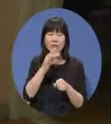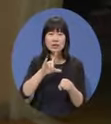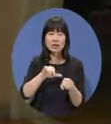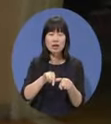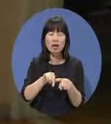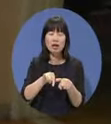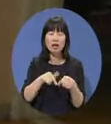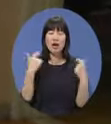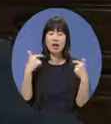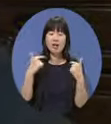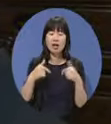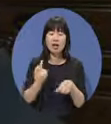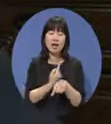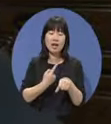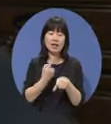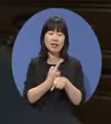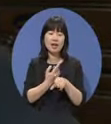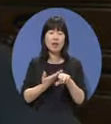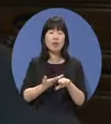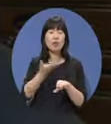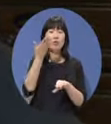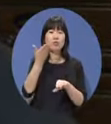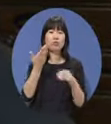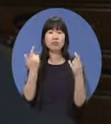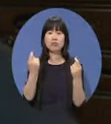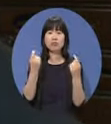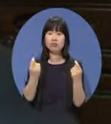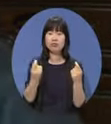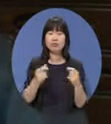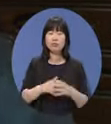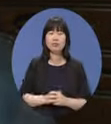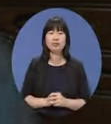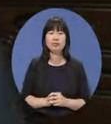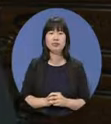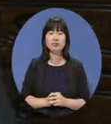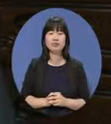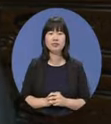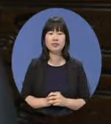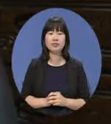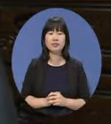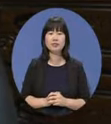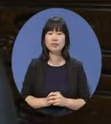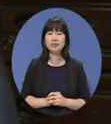시간은 매번 한 시간을 훌쩍 넘기기 일쑤입니다.